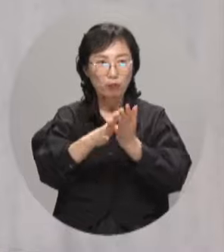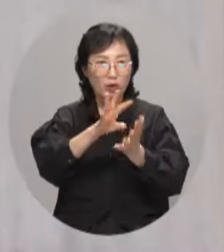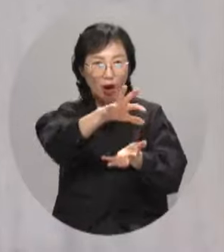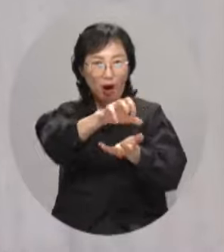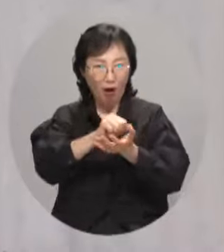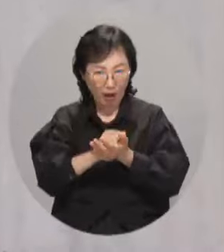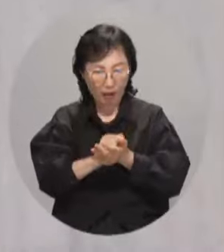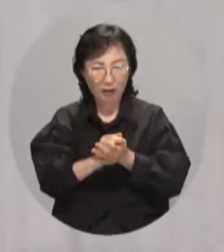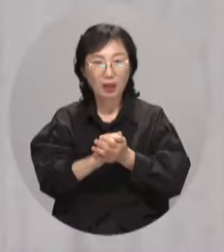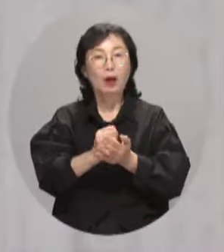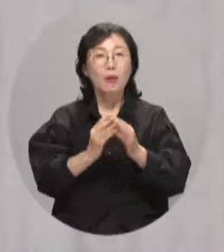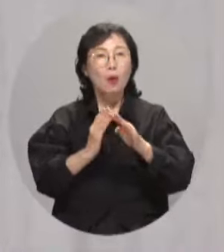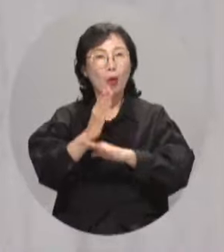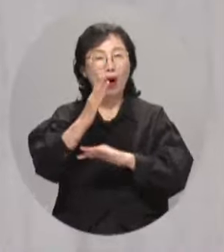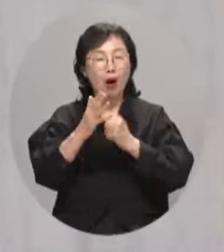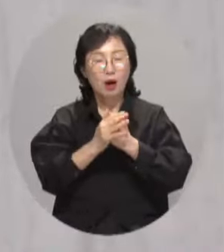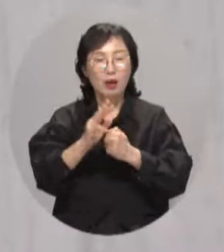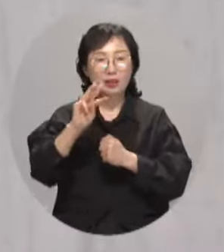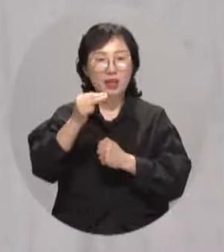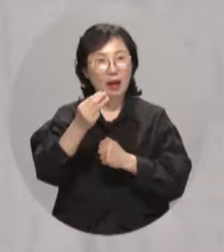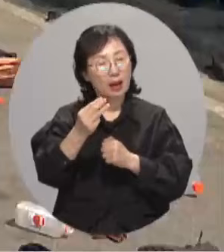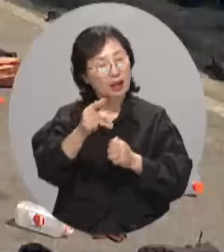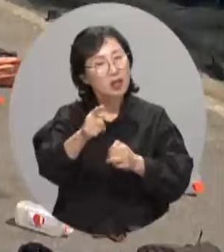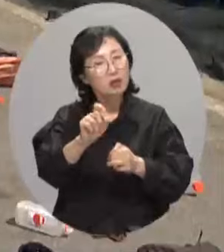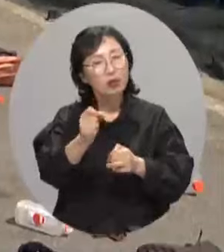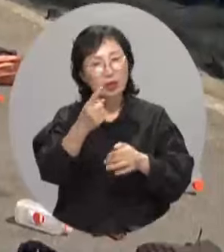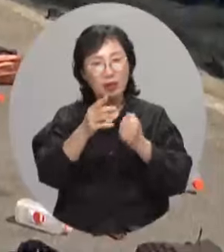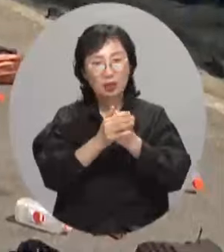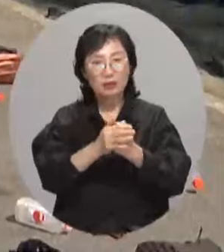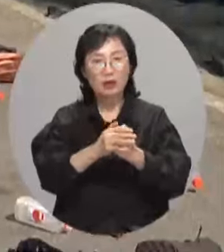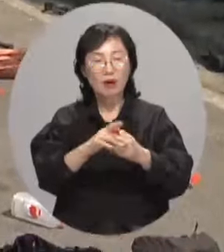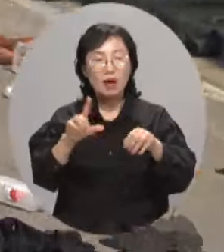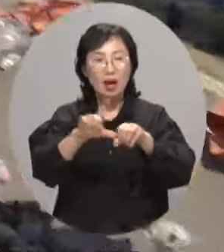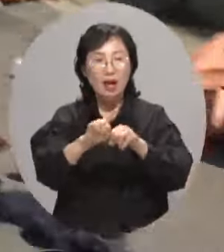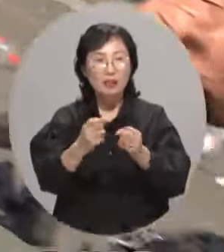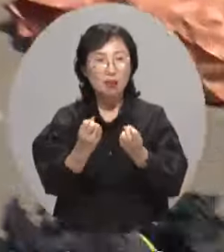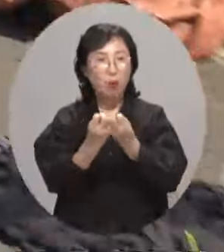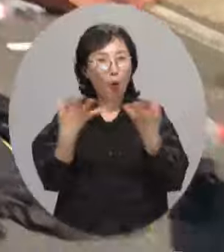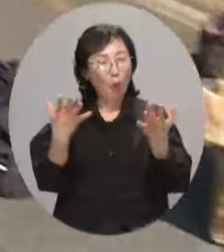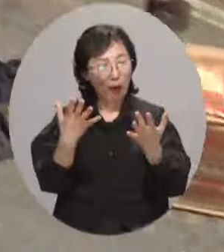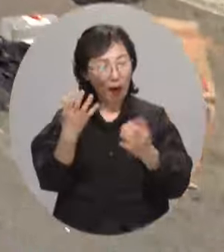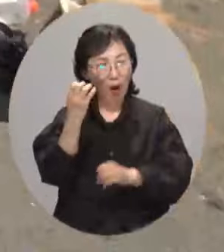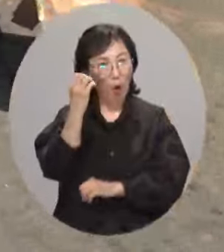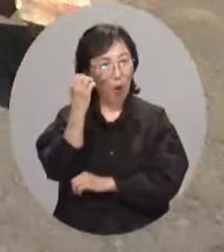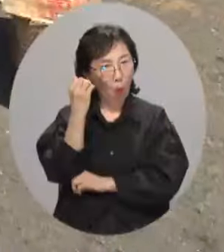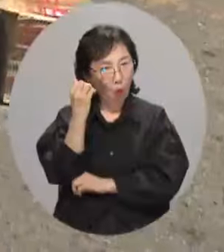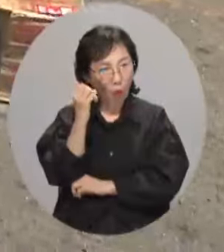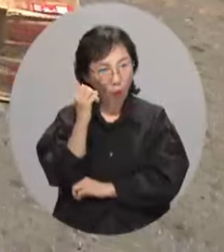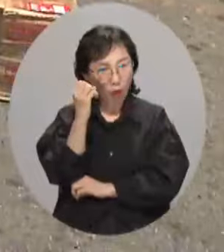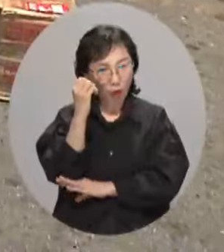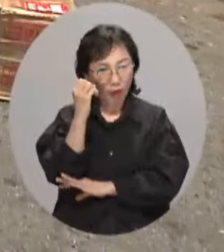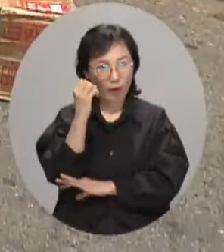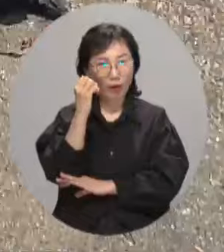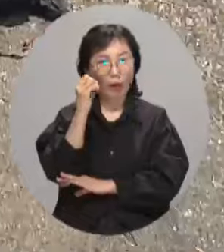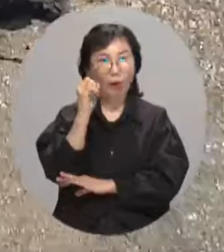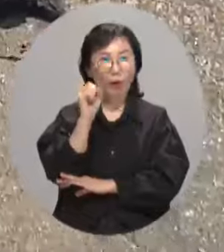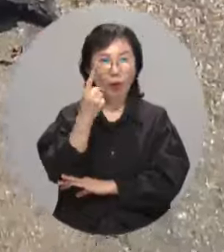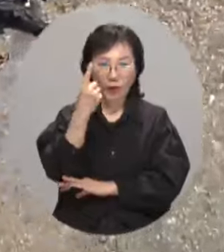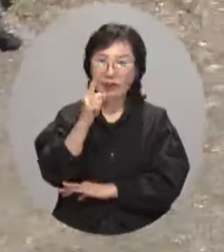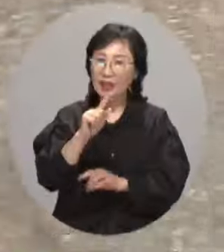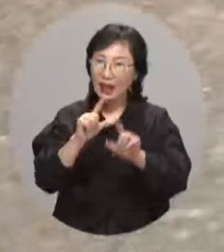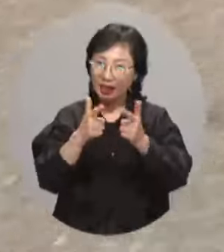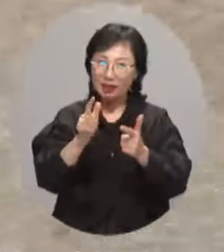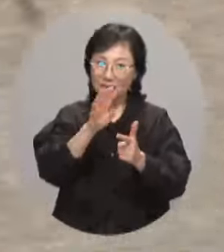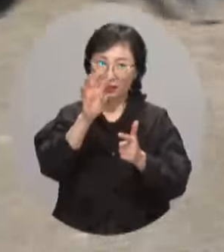가동의 과부하가 메탄가스 폭발이라는 불행한 사고의 근본 원인은 아니었는지 관계 당국과